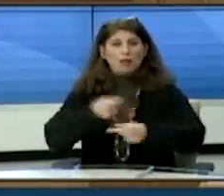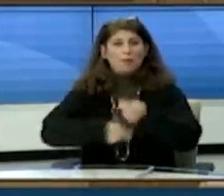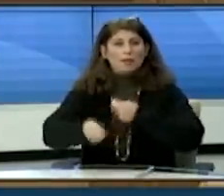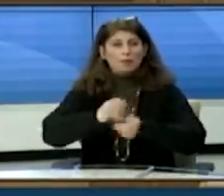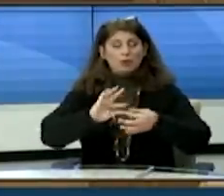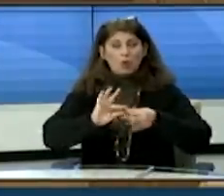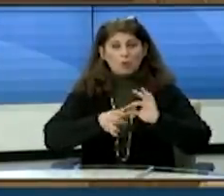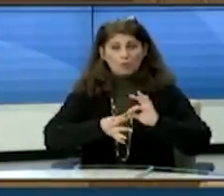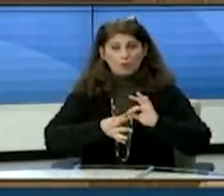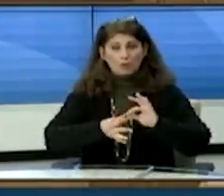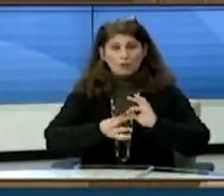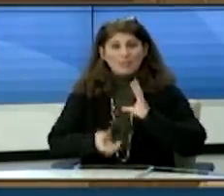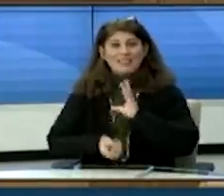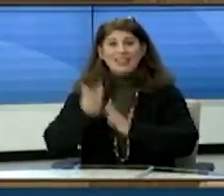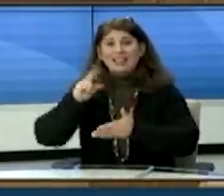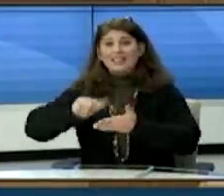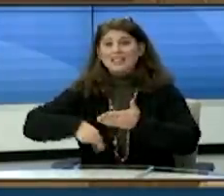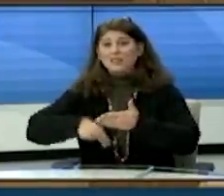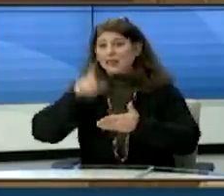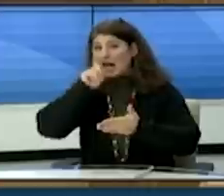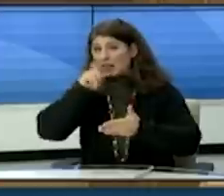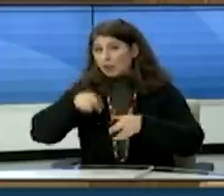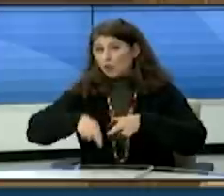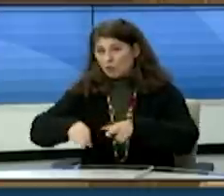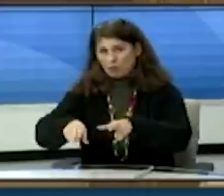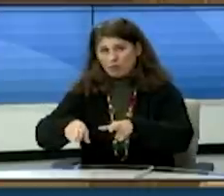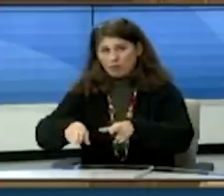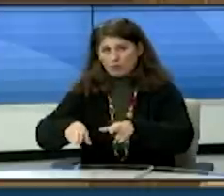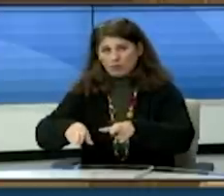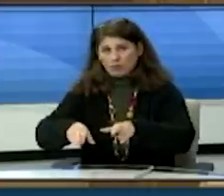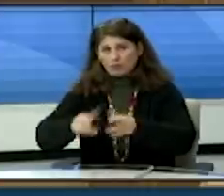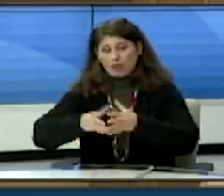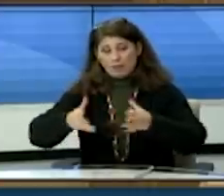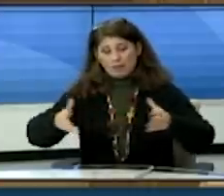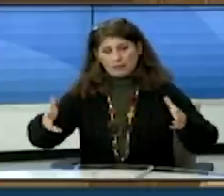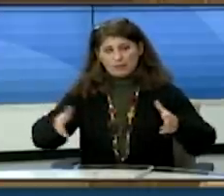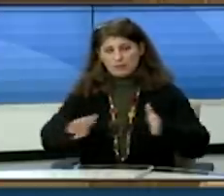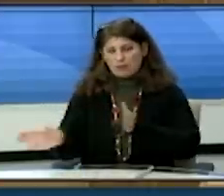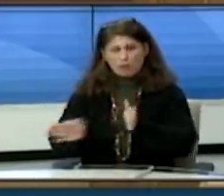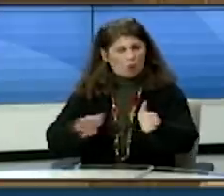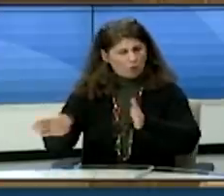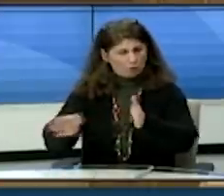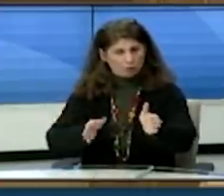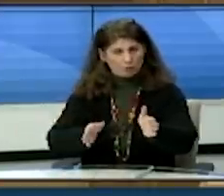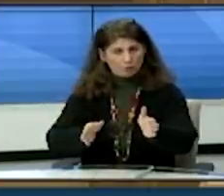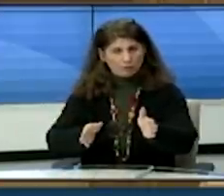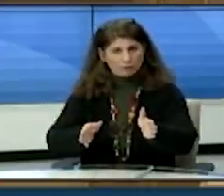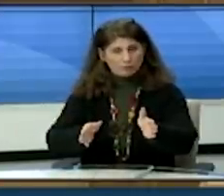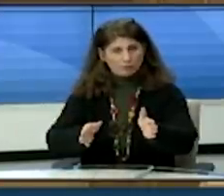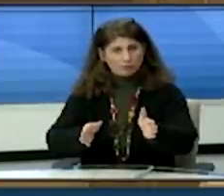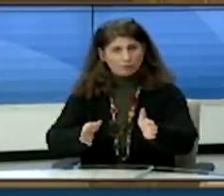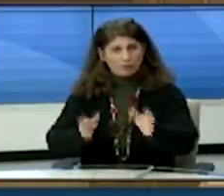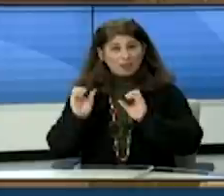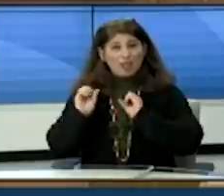ομίλων για τη νέα σύμβαση της Αττικής Οδού και για τις επεκτάσεις της. Για την πρίκα